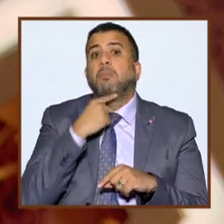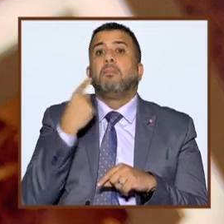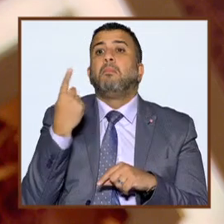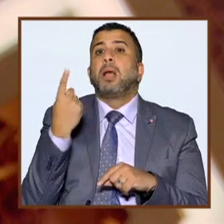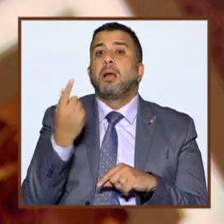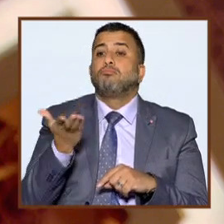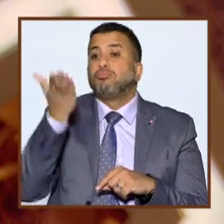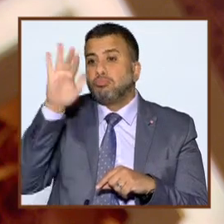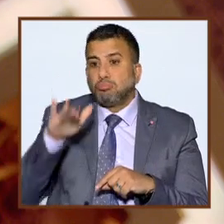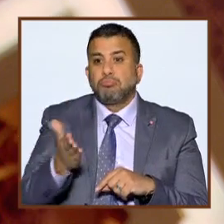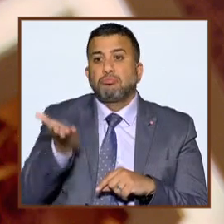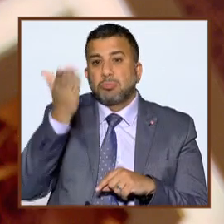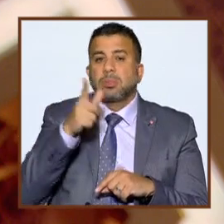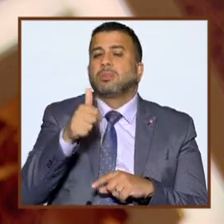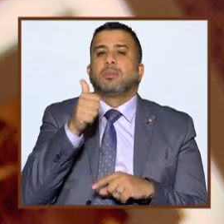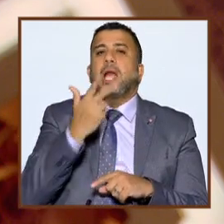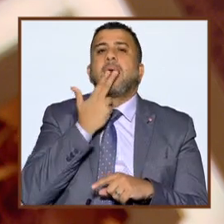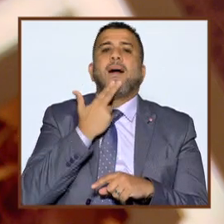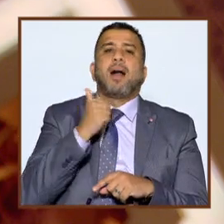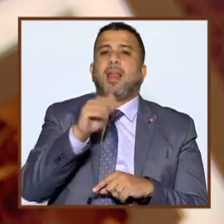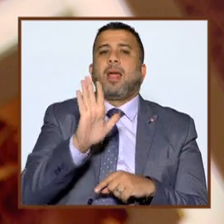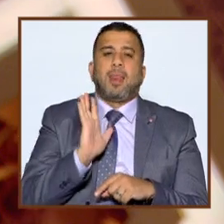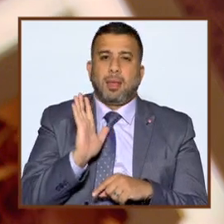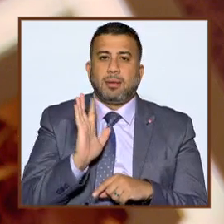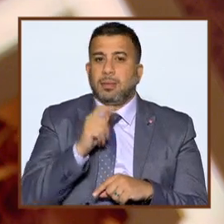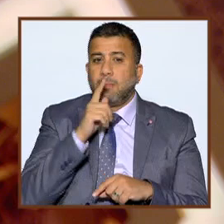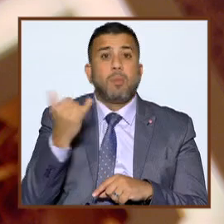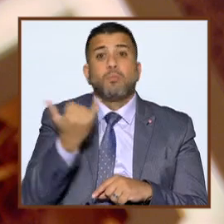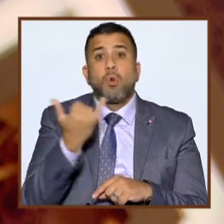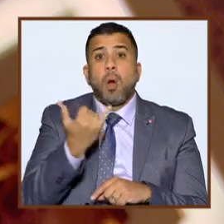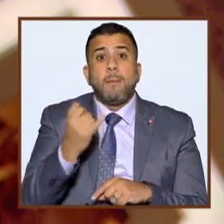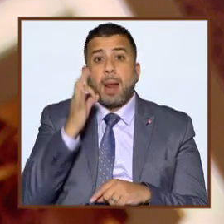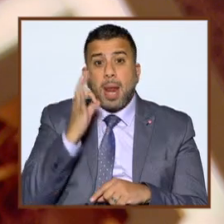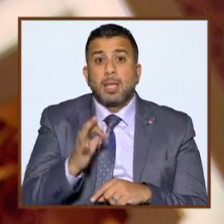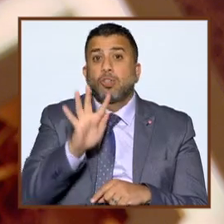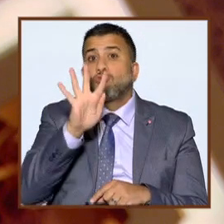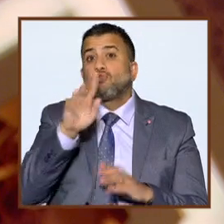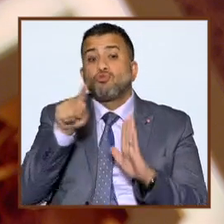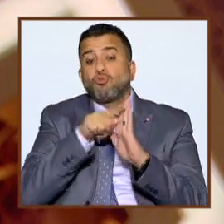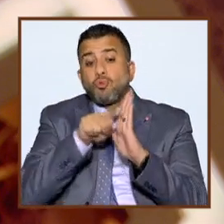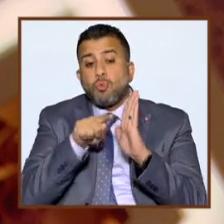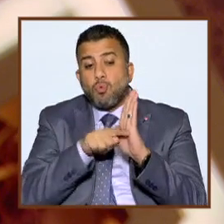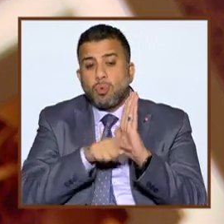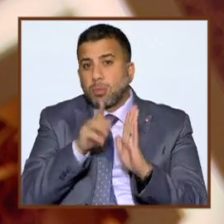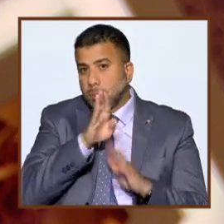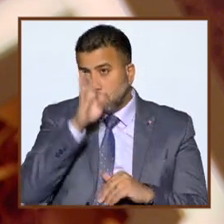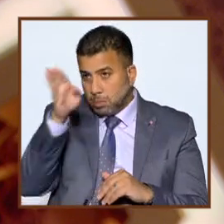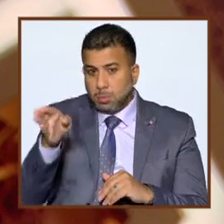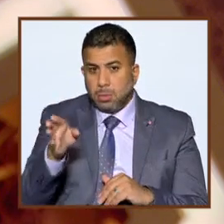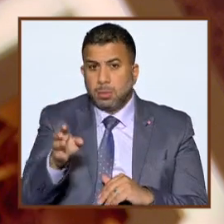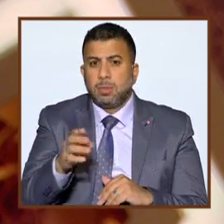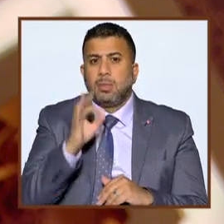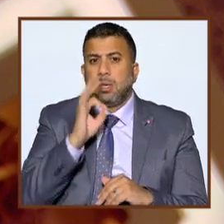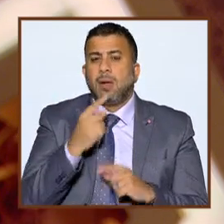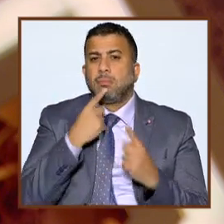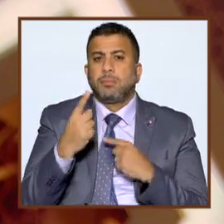مثلا أرباح ما في شيء الأصل فيه الجواز. أهم شيء يا عبد الله الله يرضى عليك أنك تقرأ الشروط وتروح تناظر وأيضا إذا قالوا